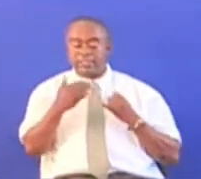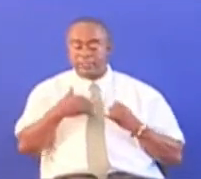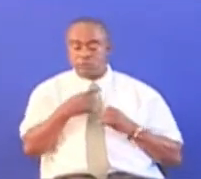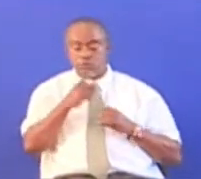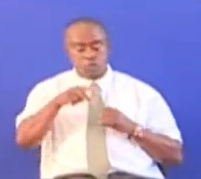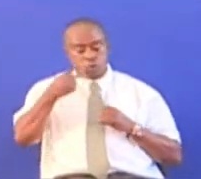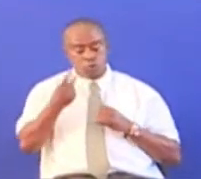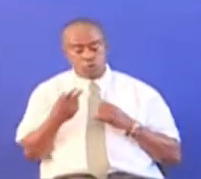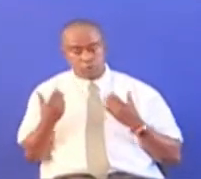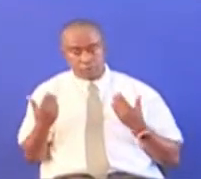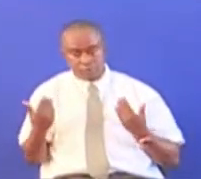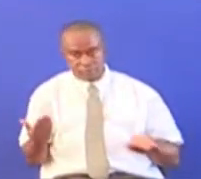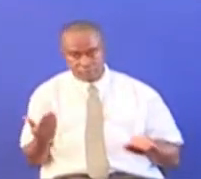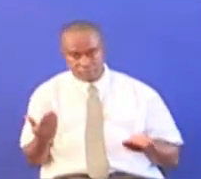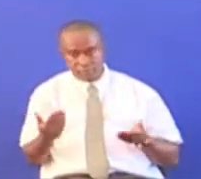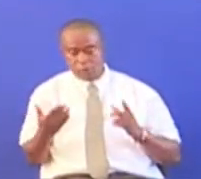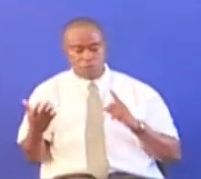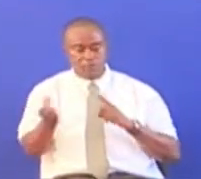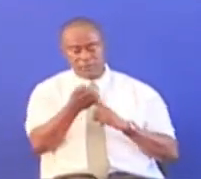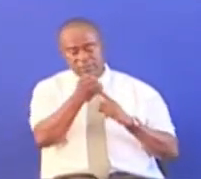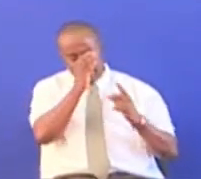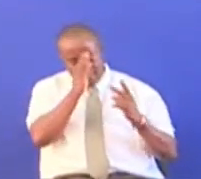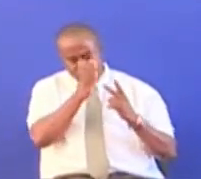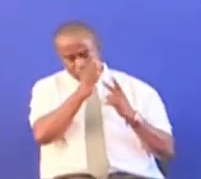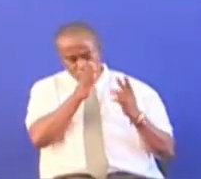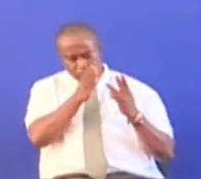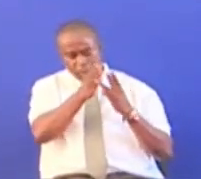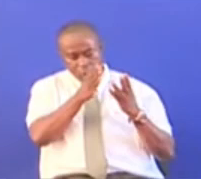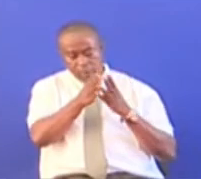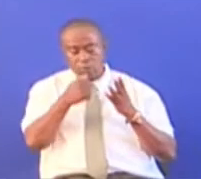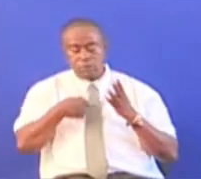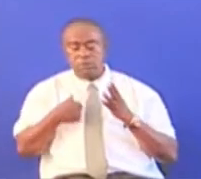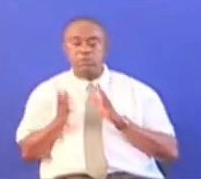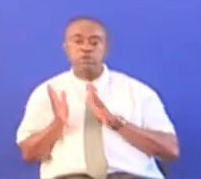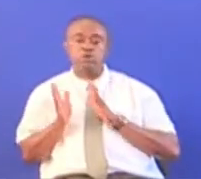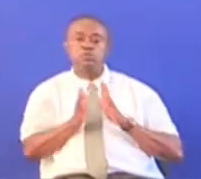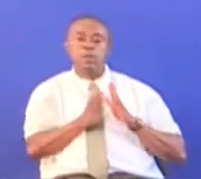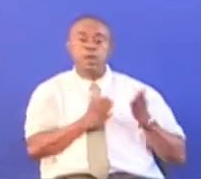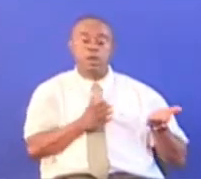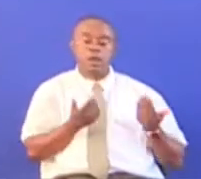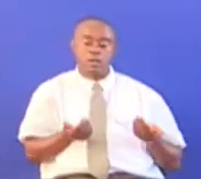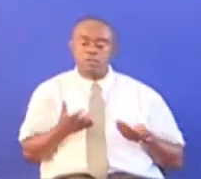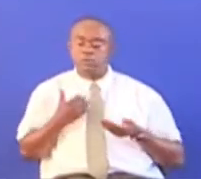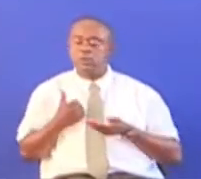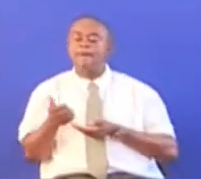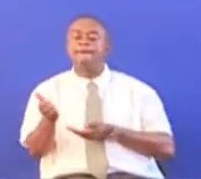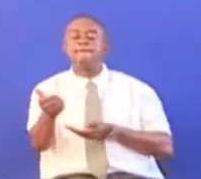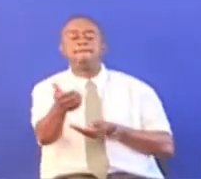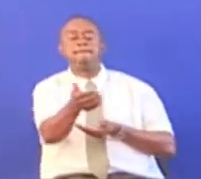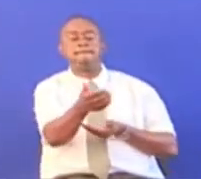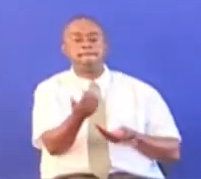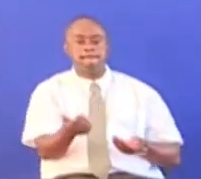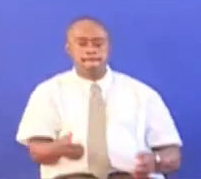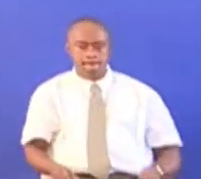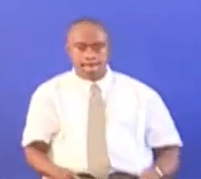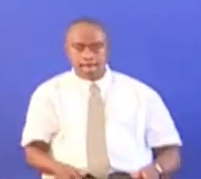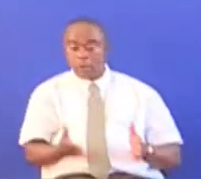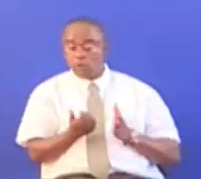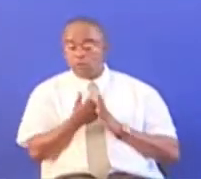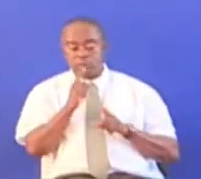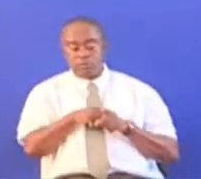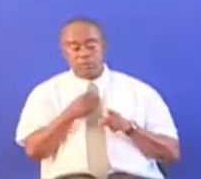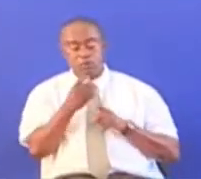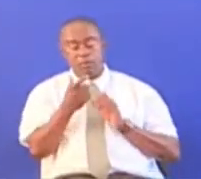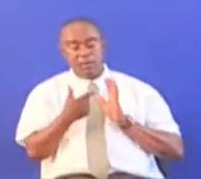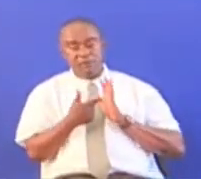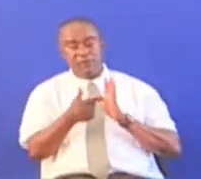kushindwa kufikisha yale malengo ya maduhuli ambayo tulikuwa tumepanga kwamba tayakusanya. Sasa nataka kutoa, kwa sababu ya muda, nitoe mfano